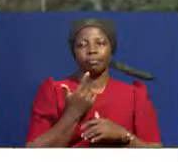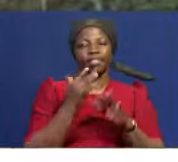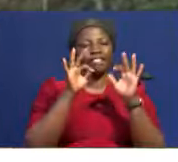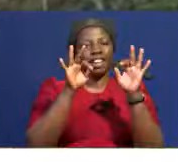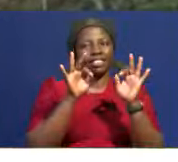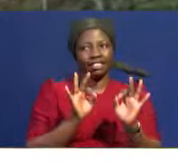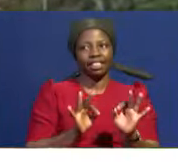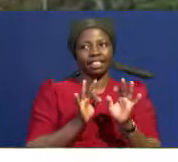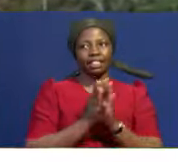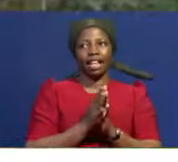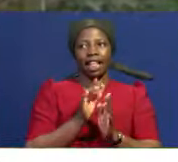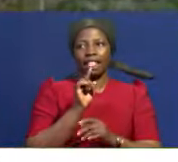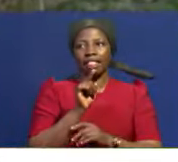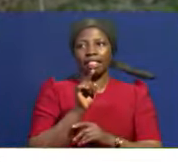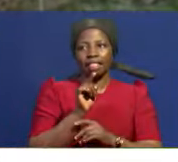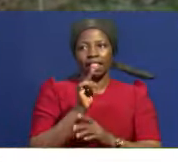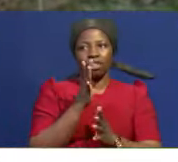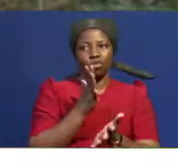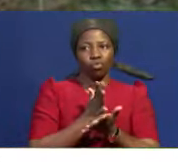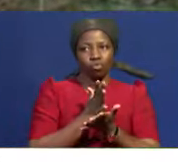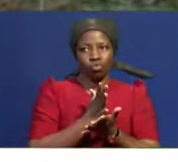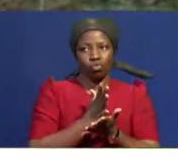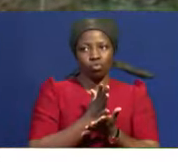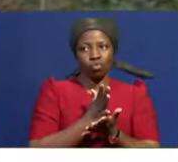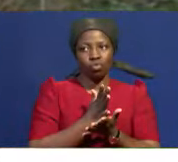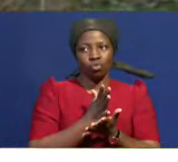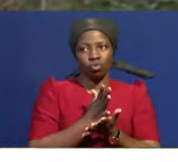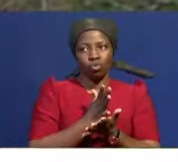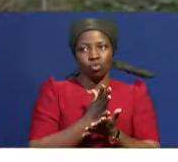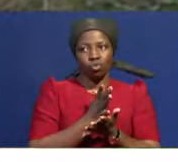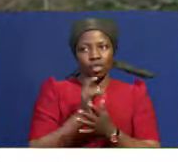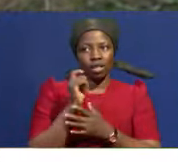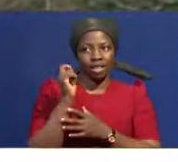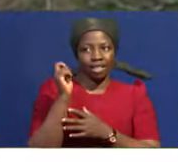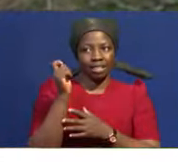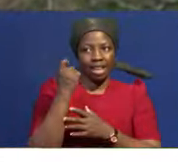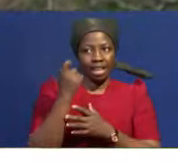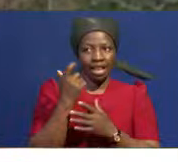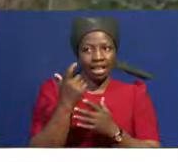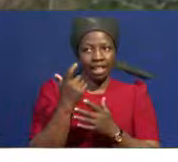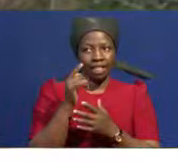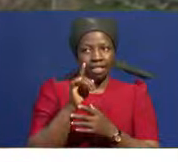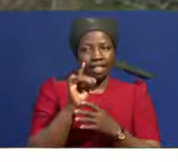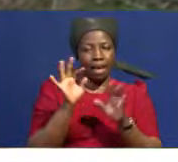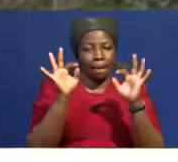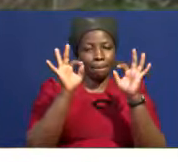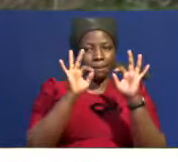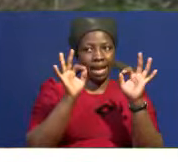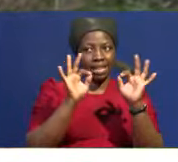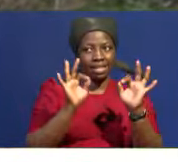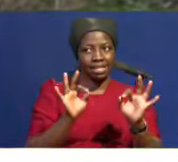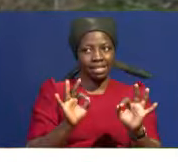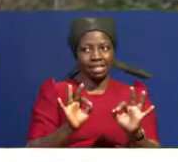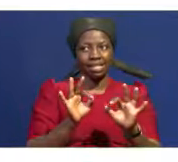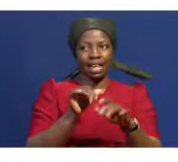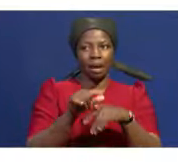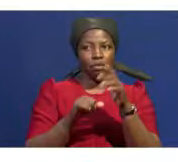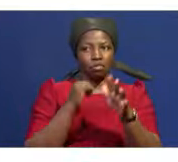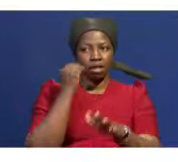It's a surreal place. It's fantastic. It's actually a mini Grand Canyon and it is just amazingness of